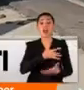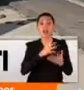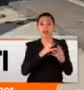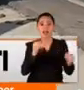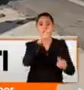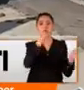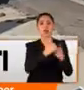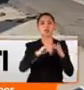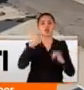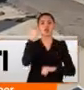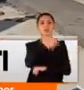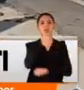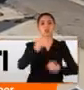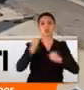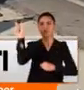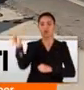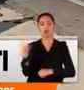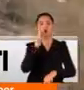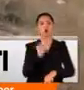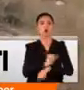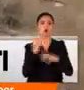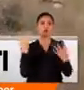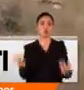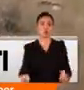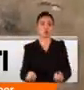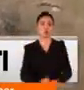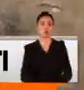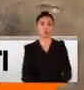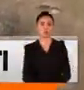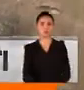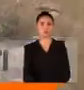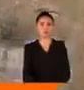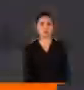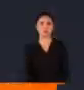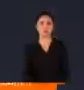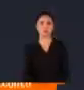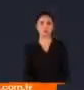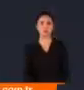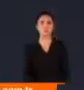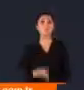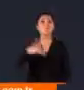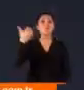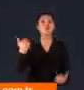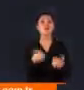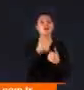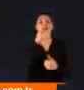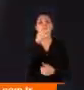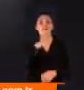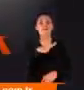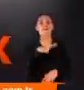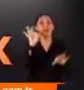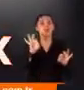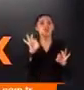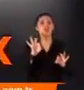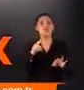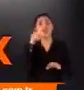ardından tır şoförü İsmail Yılmaz gözaltına alındı. Bir başka kaza haberi var şimdi sırada